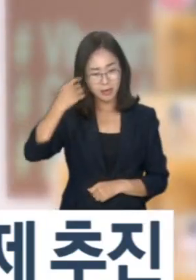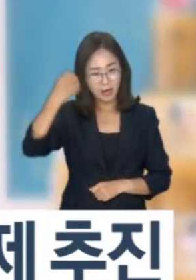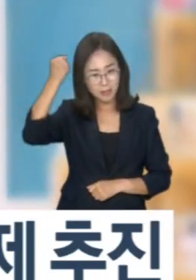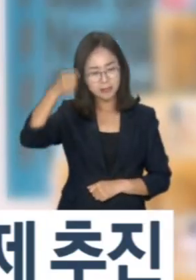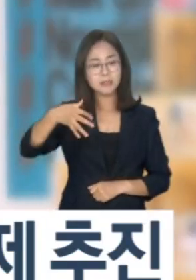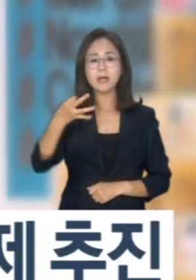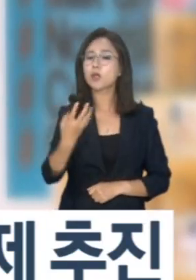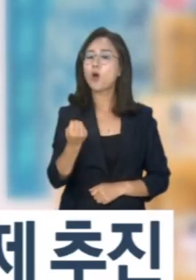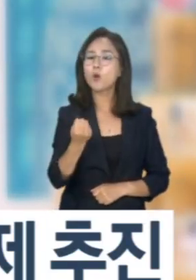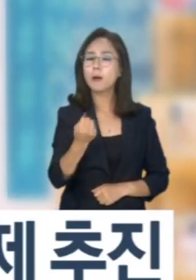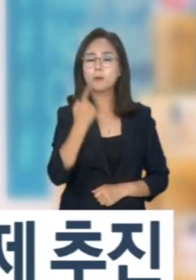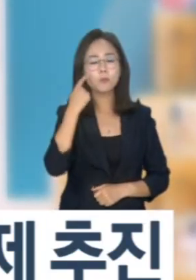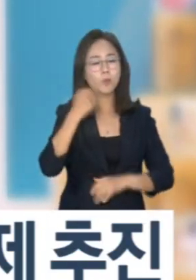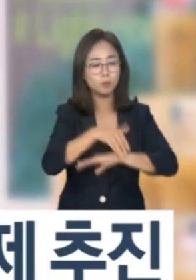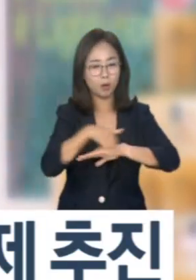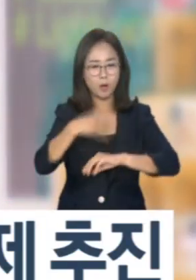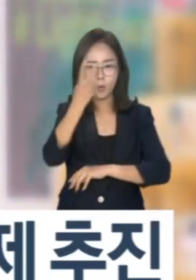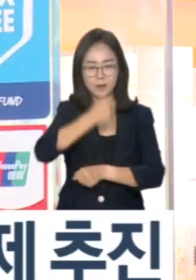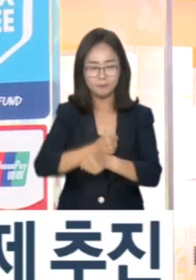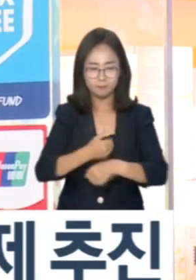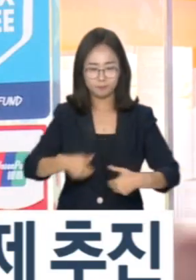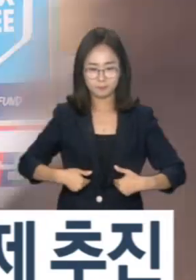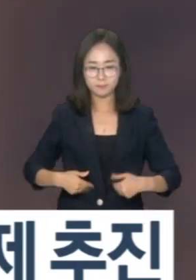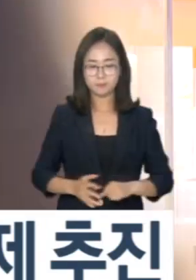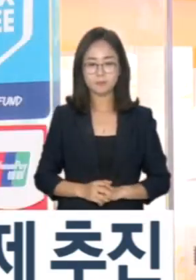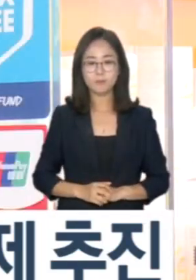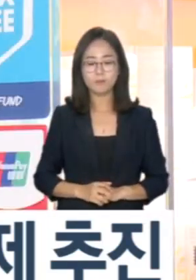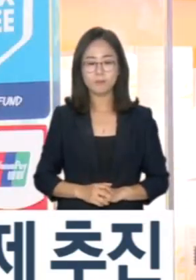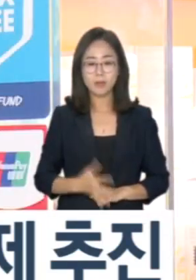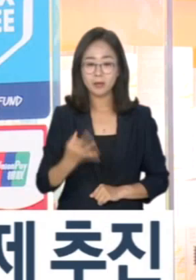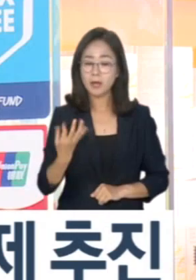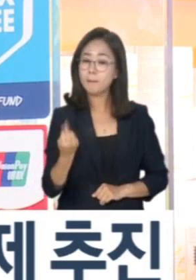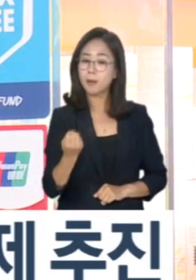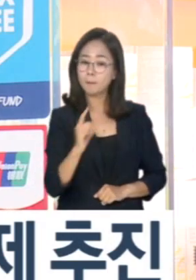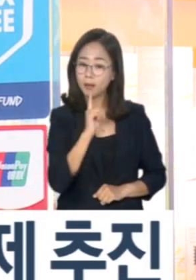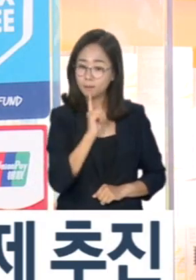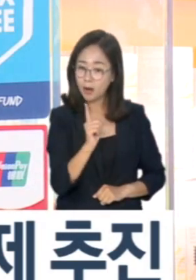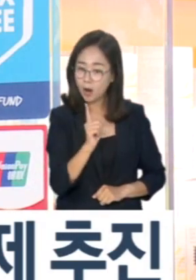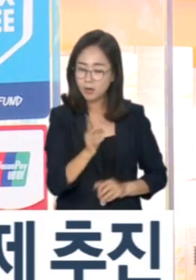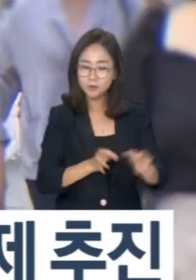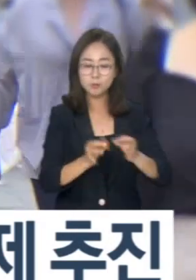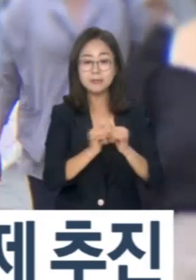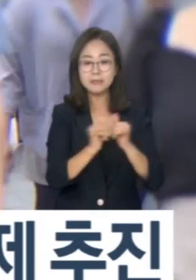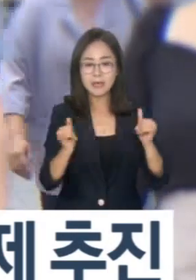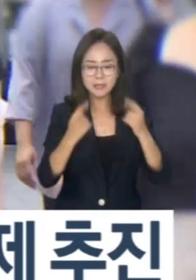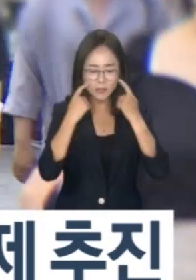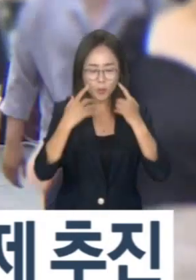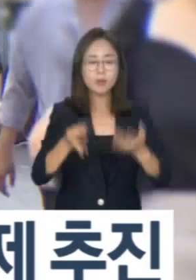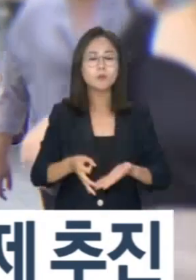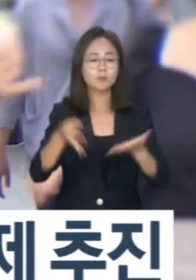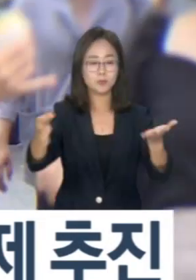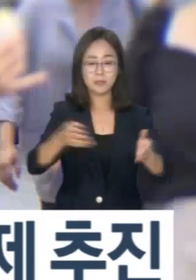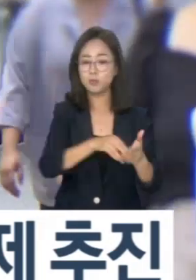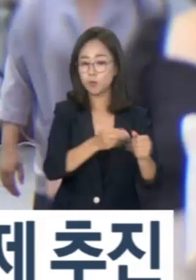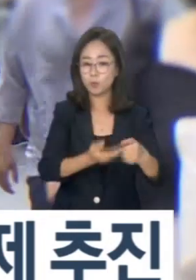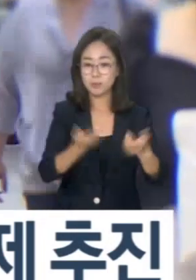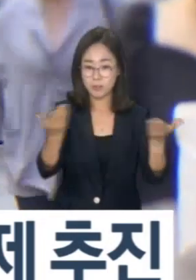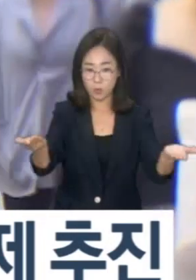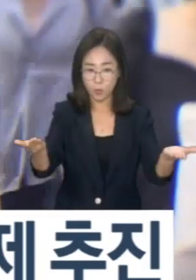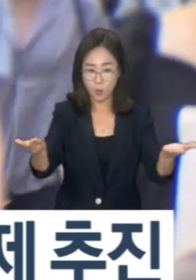가격표시제를 추진하고 관리하기로 했습니다 가격표시제는 소비자에게 정확한 가격 정보를